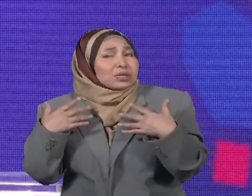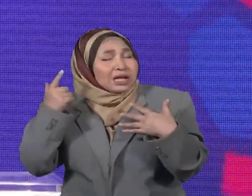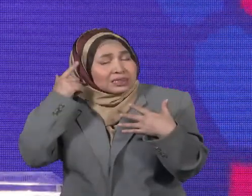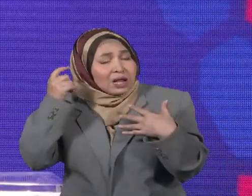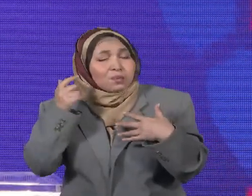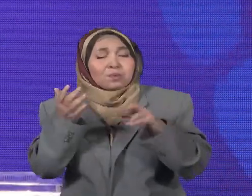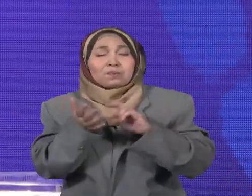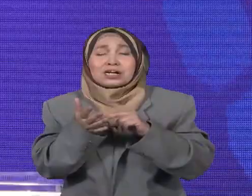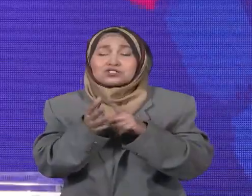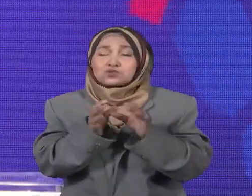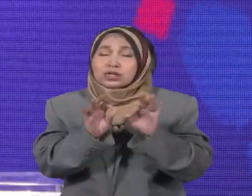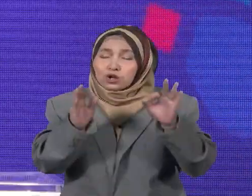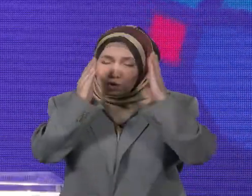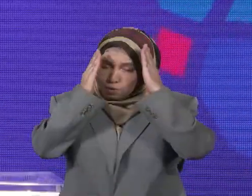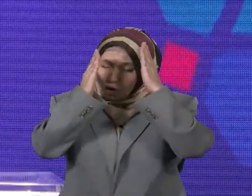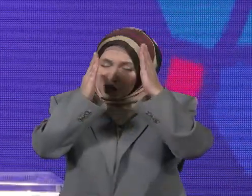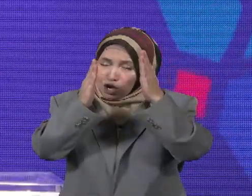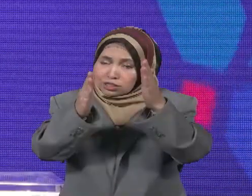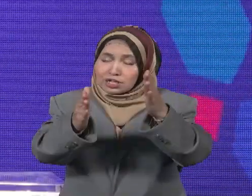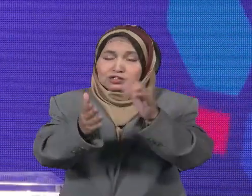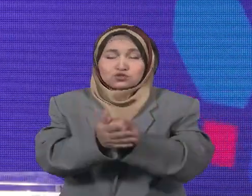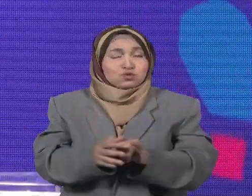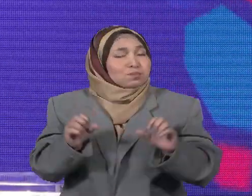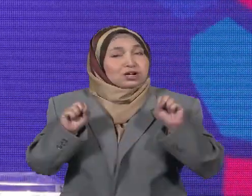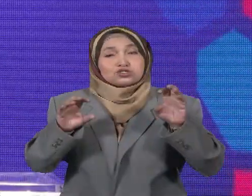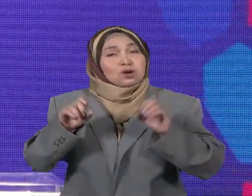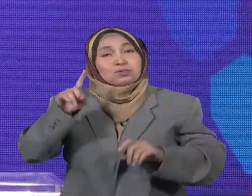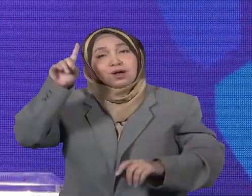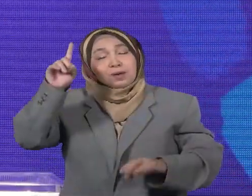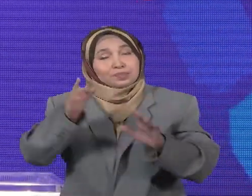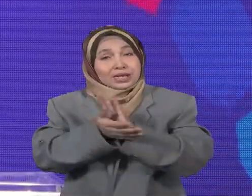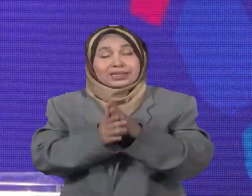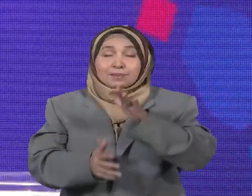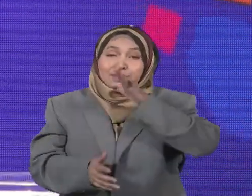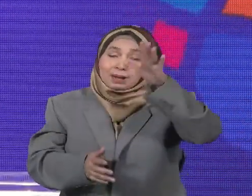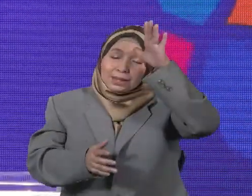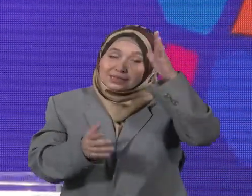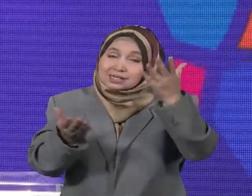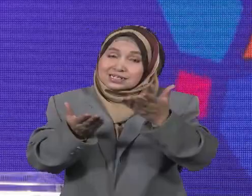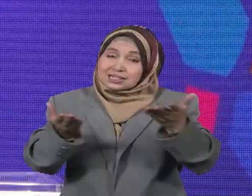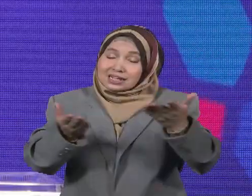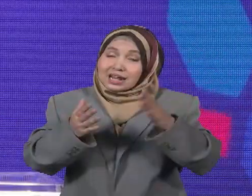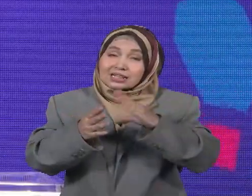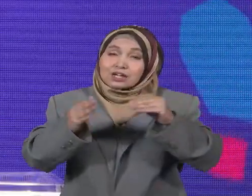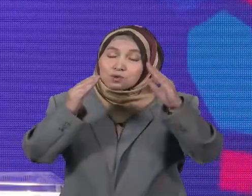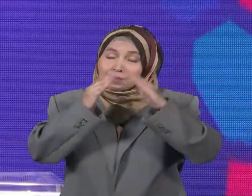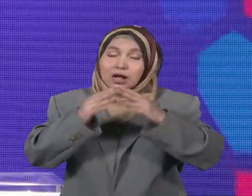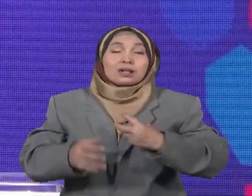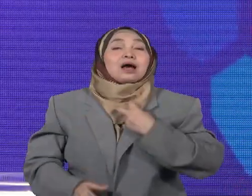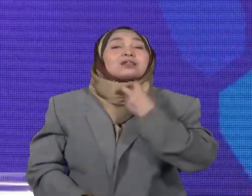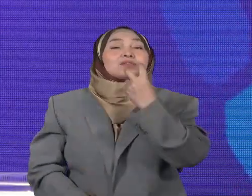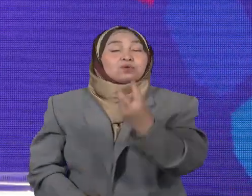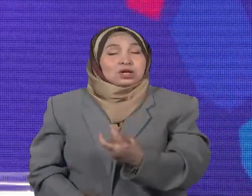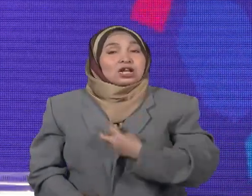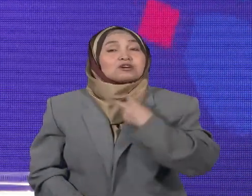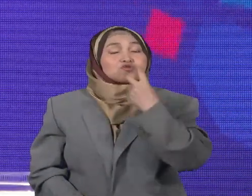dia tu, Safas. Ya, dia menghayati. Sekali lagi kita cuba, ibu-ibu, ayah-ayah di studio juga di rumah, keluarkan suara kita.